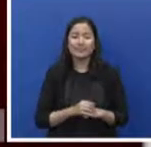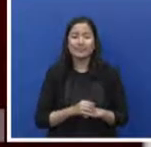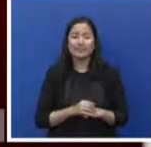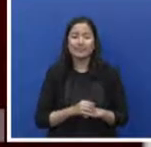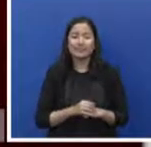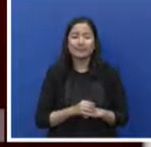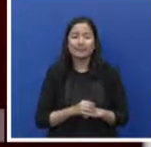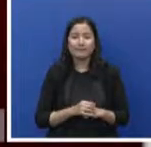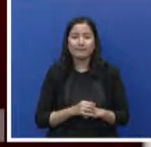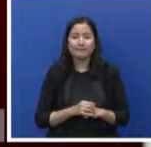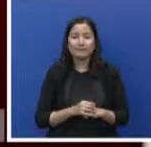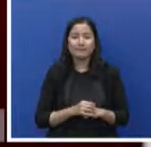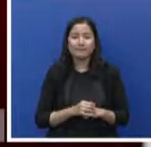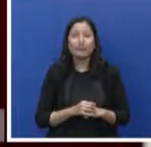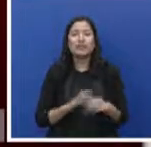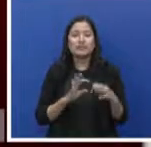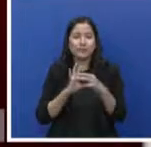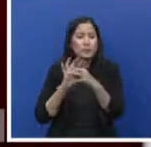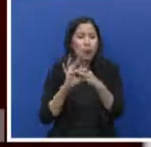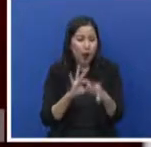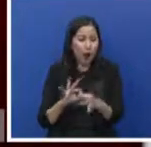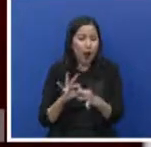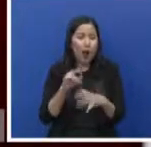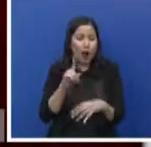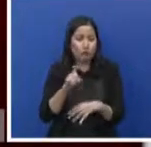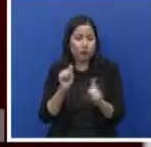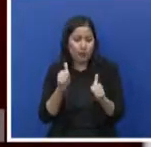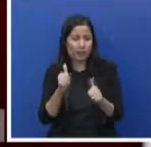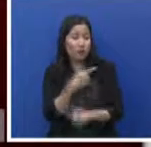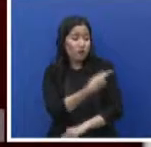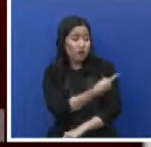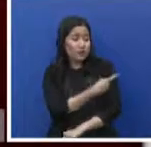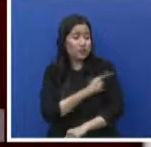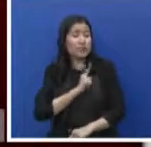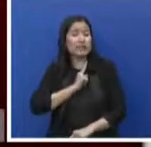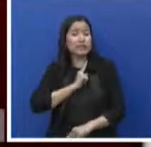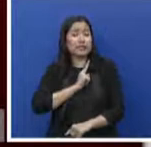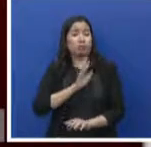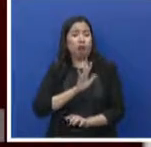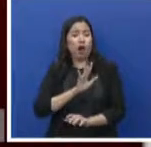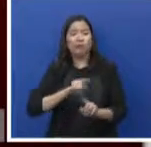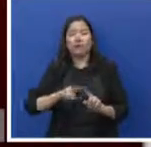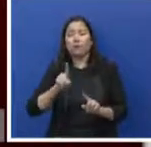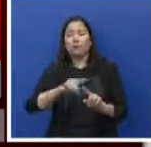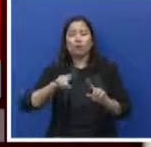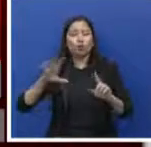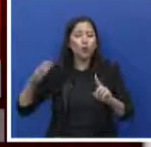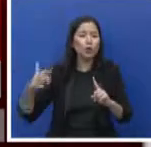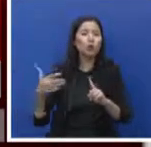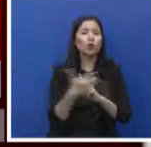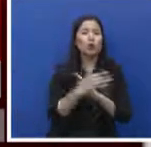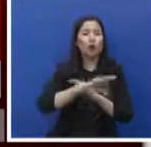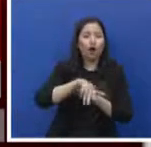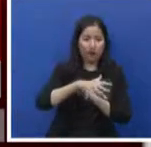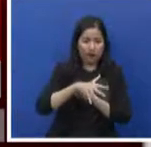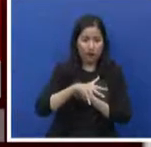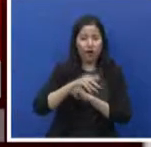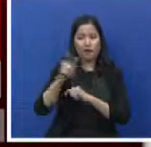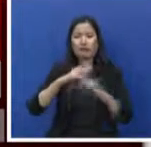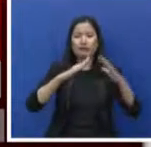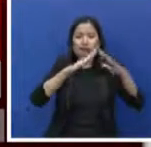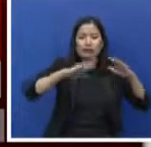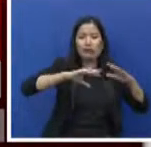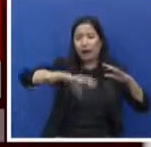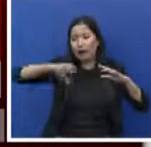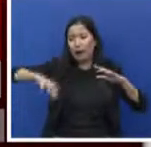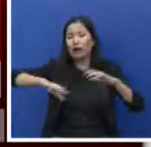rasa ya harus kerjasama yang baik. Vaksinasi itu bukan buat diri sendiri, tapi juga untuk melindungi keluarga kita, tetangga kita,